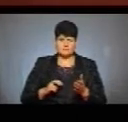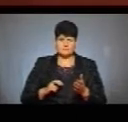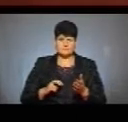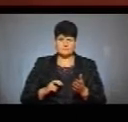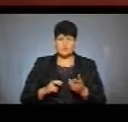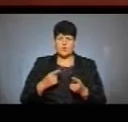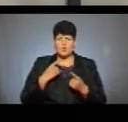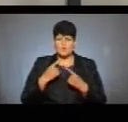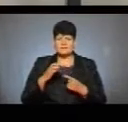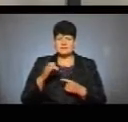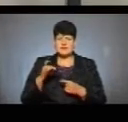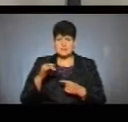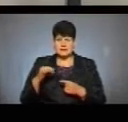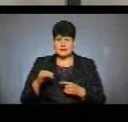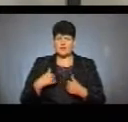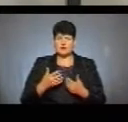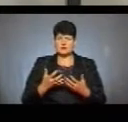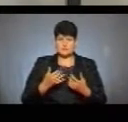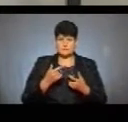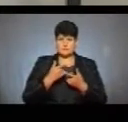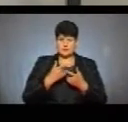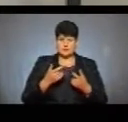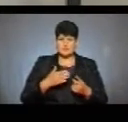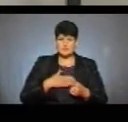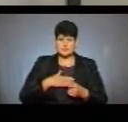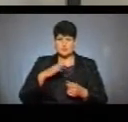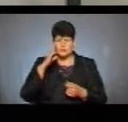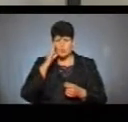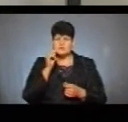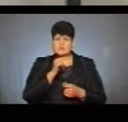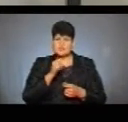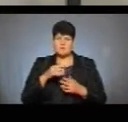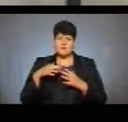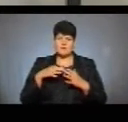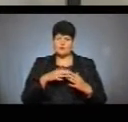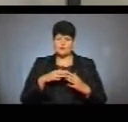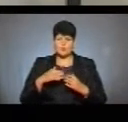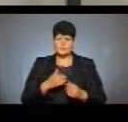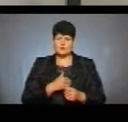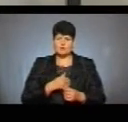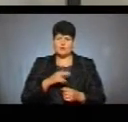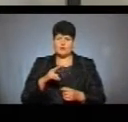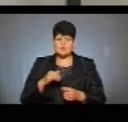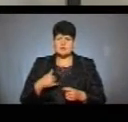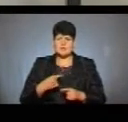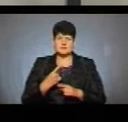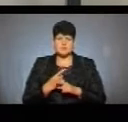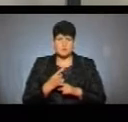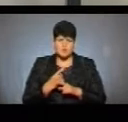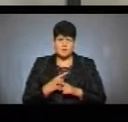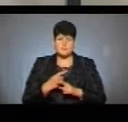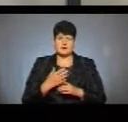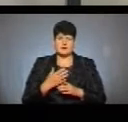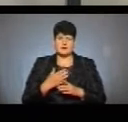відступають. Говорив Сергій, я отримую інформацію, наші хлопці там, ми воюємо як добровольці, нам забороняють, ми